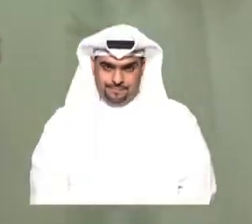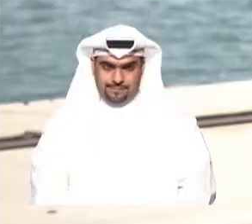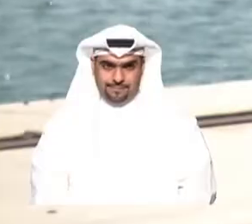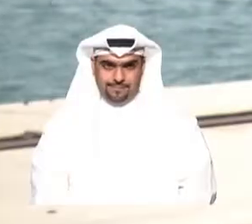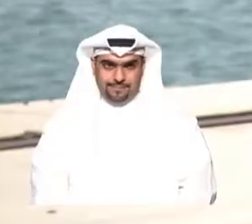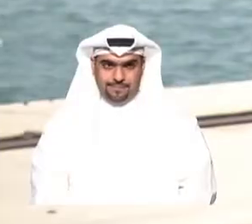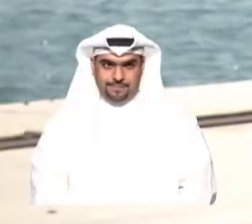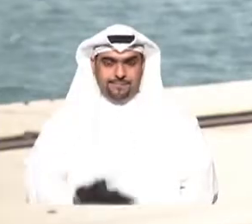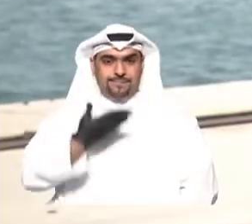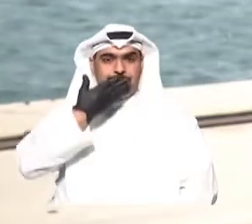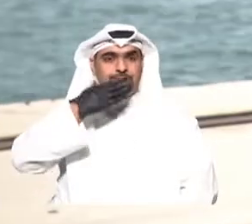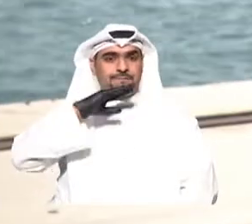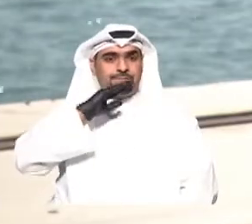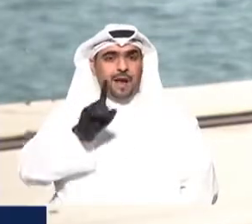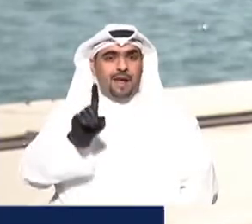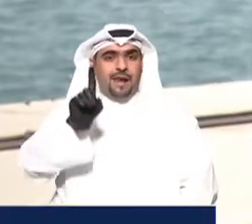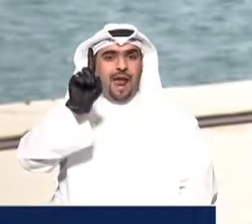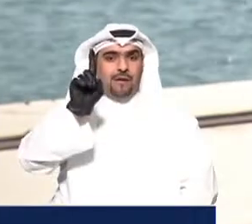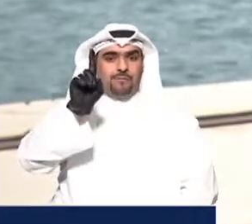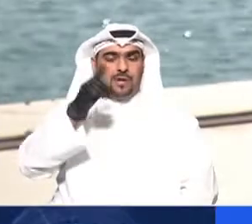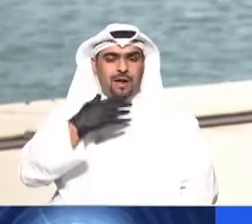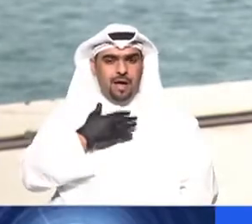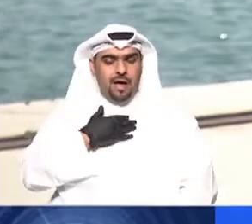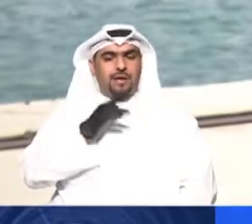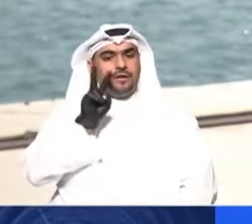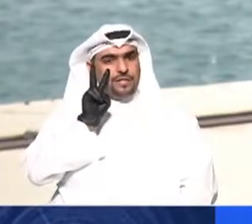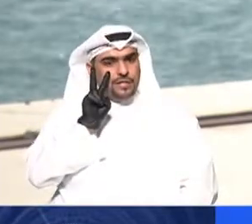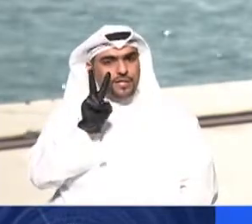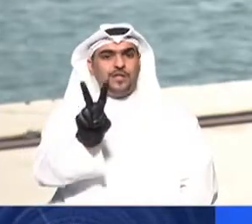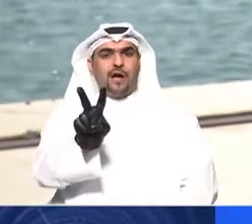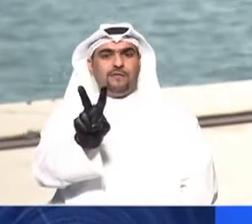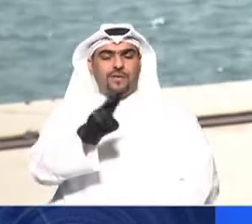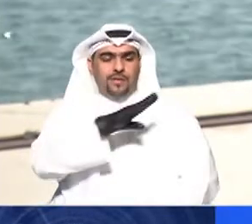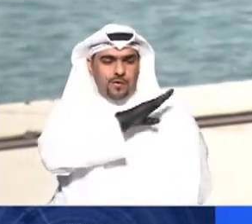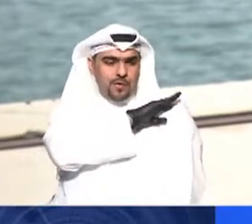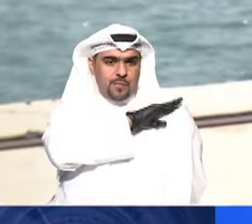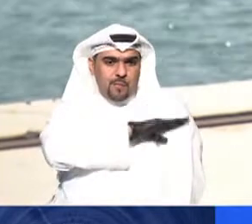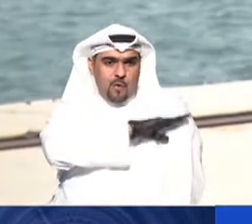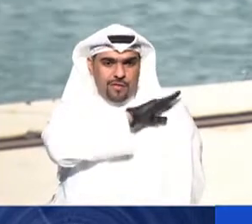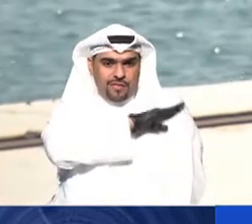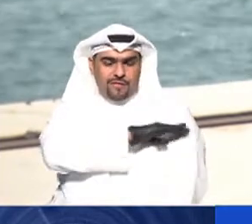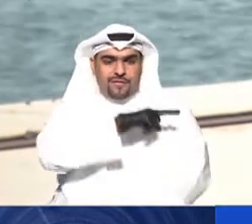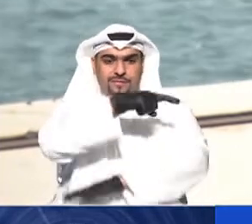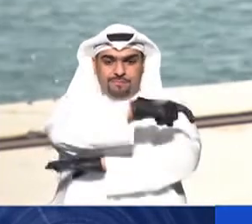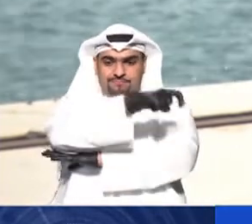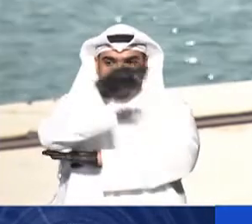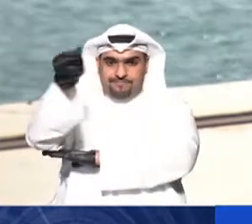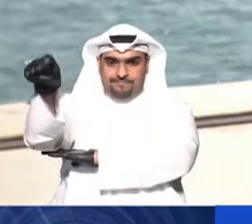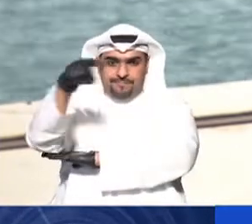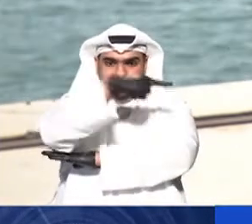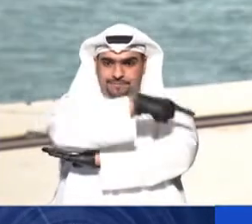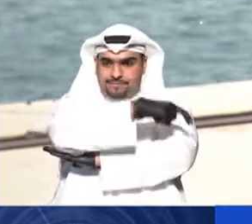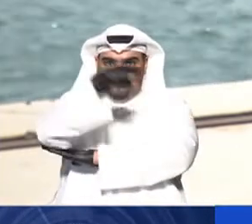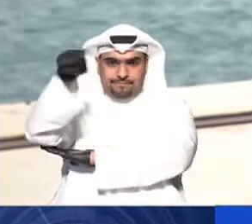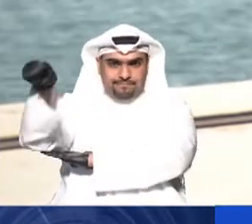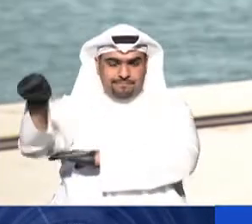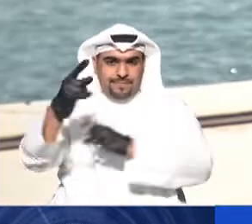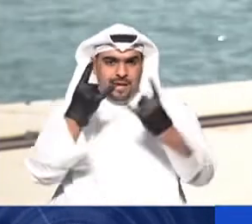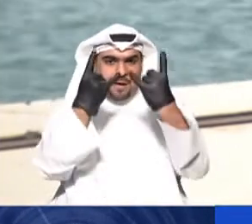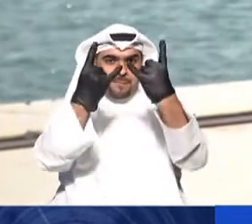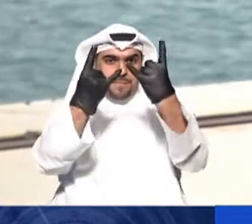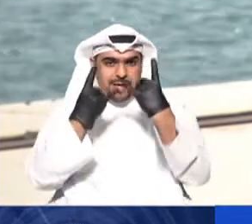رأينا الحمد لله يعني العمل جار على أكمل وجه وعلى ترتيب متسق بطريقة تخدم